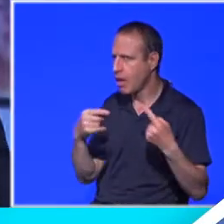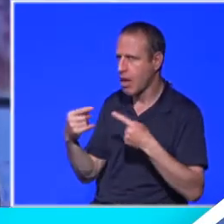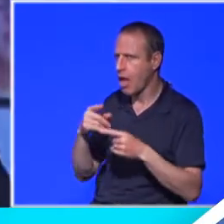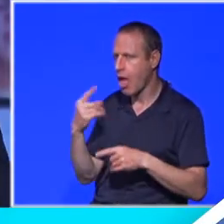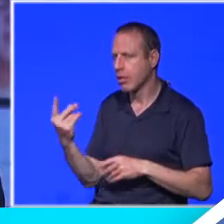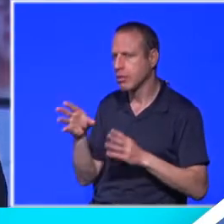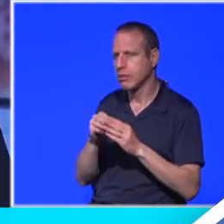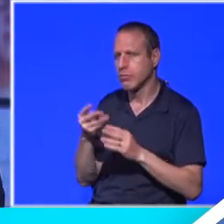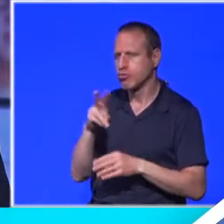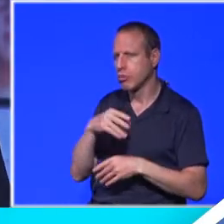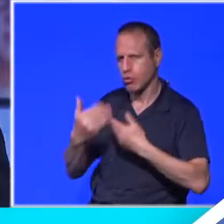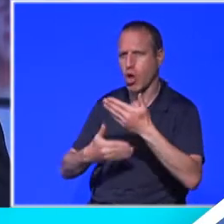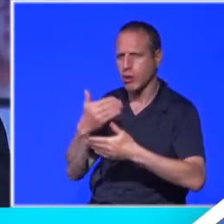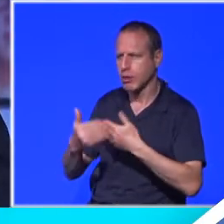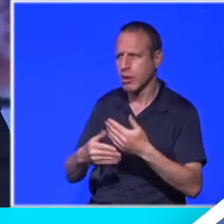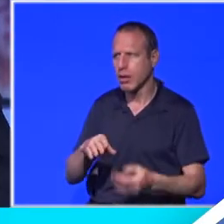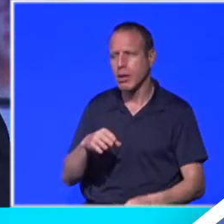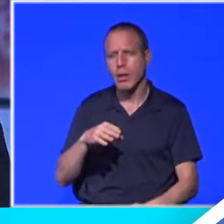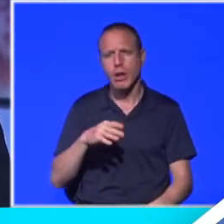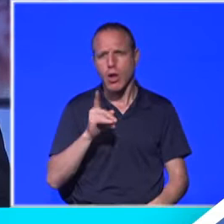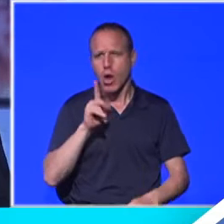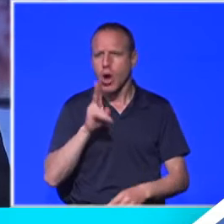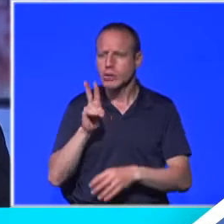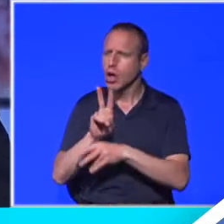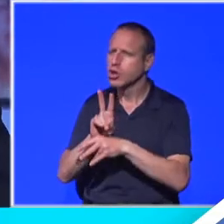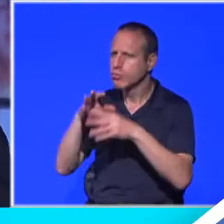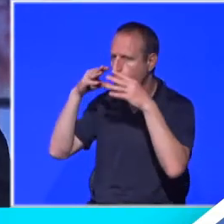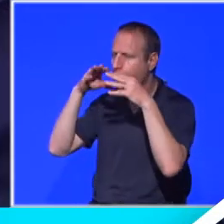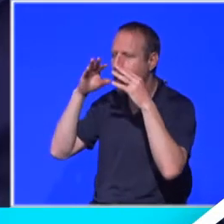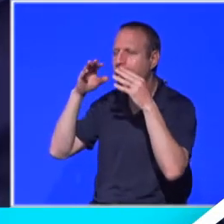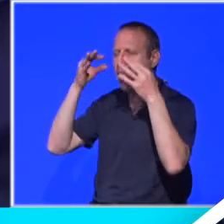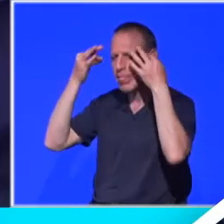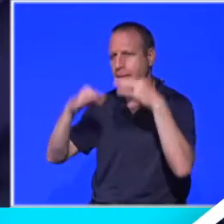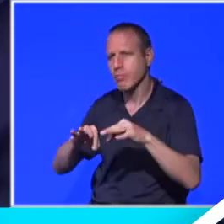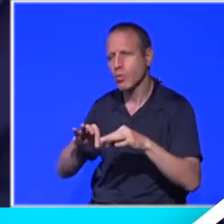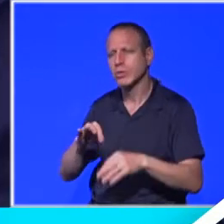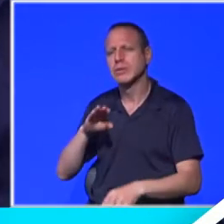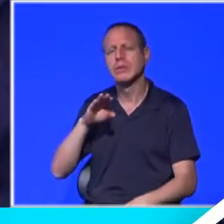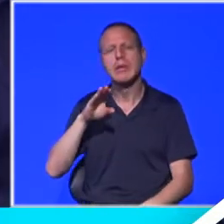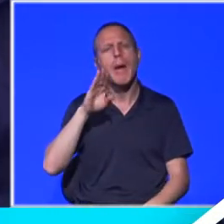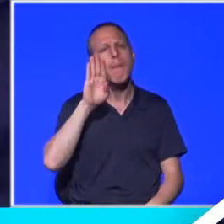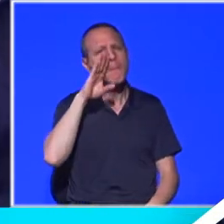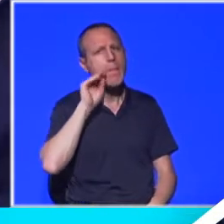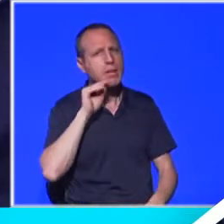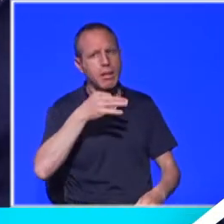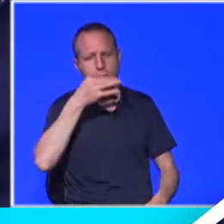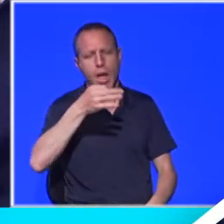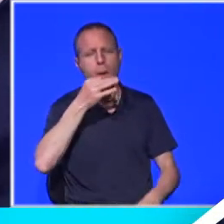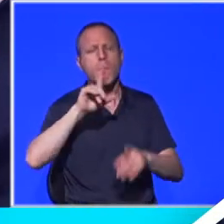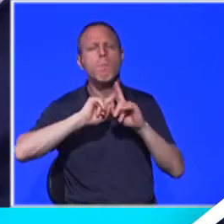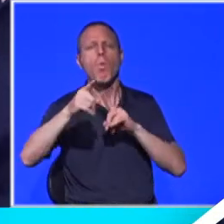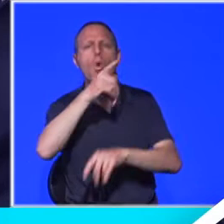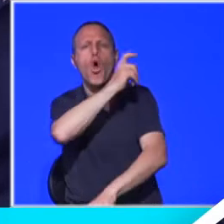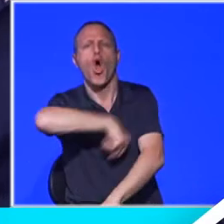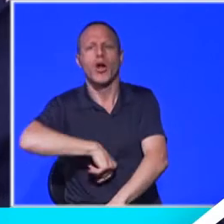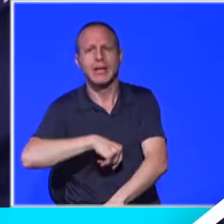גם תוך כדי, זה לא צריך לשמור על נימוסים והליכות. ביידן נאם בסוף שבוע שעבר מול הקונגרס, את הנאום הראשון שלו